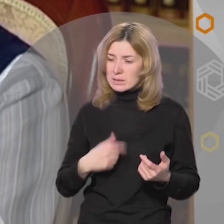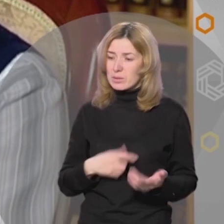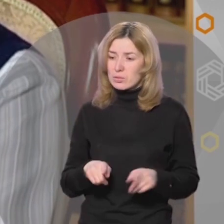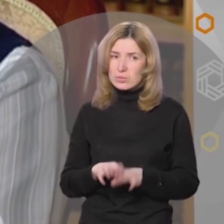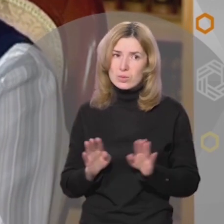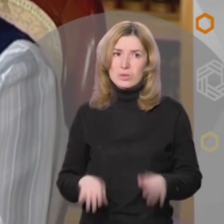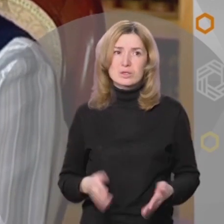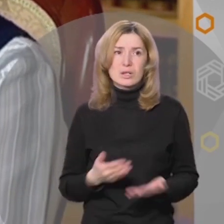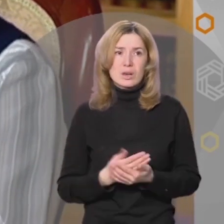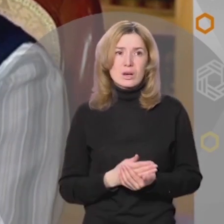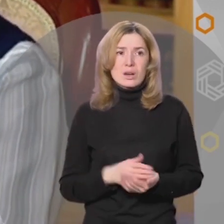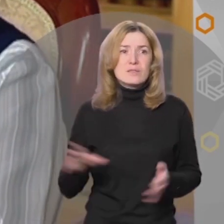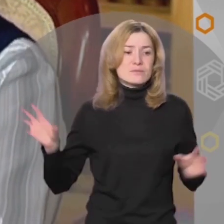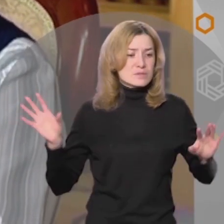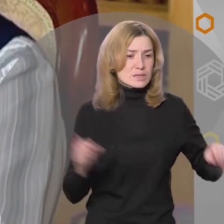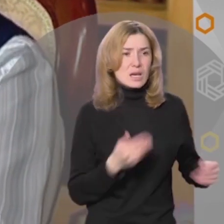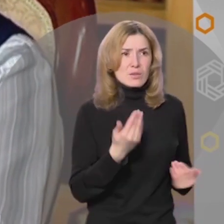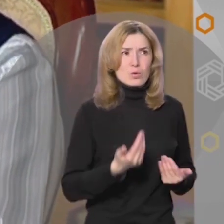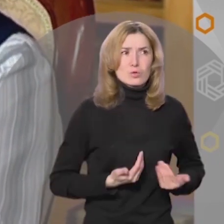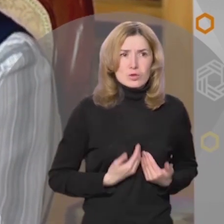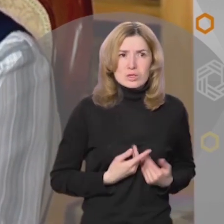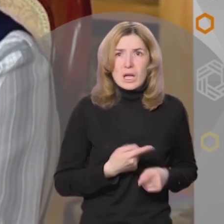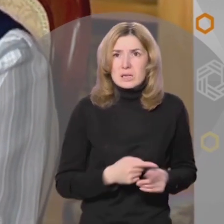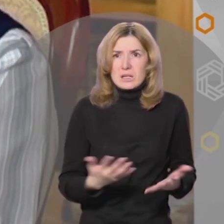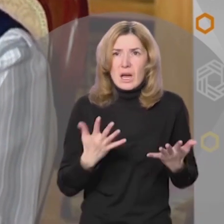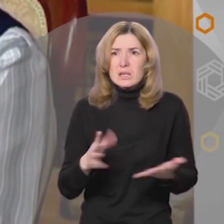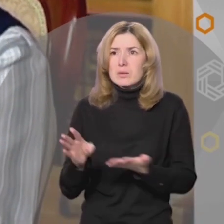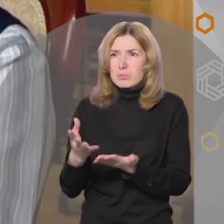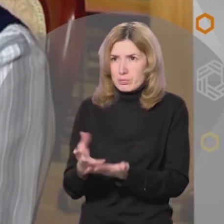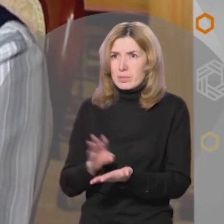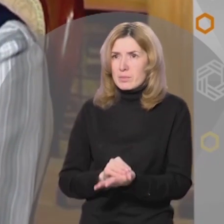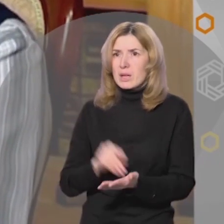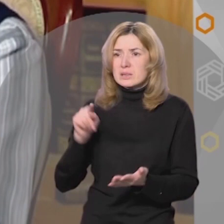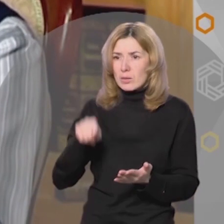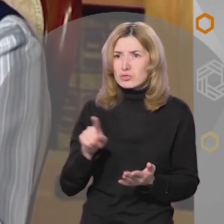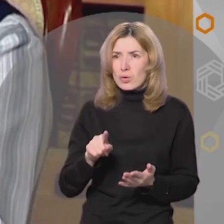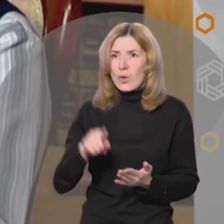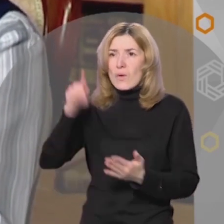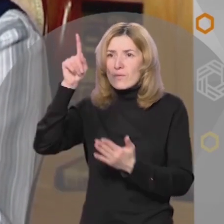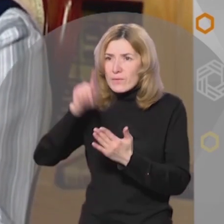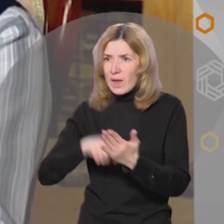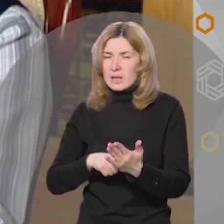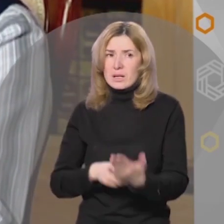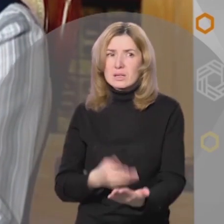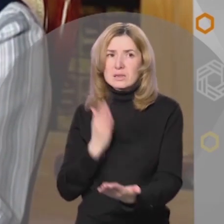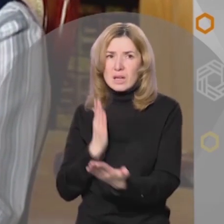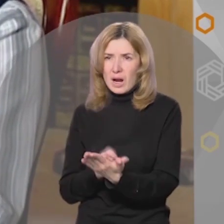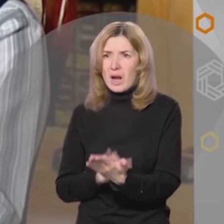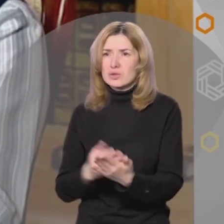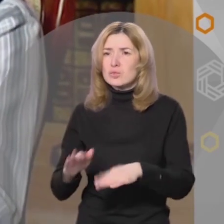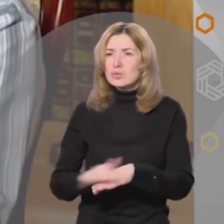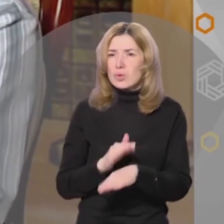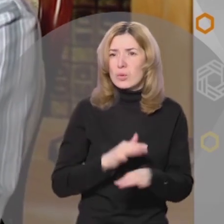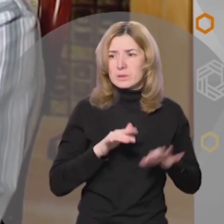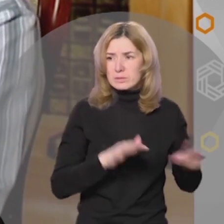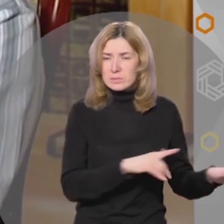себя. Вся его жизнь на земле – это яркий пример того, что вера, доказанное добрыми делами,